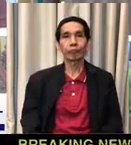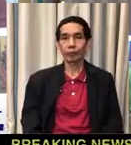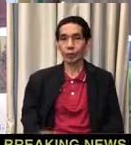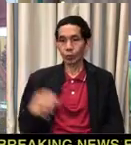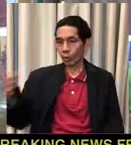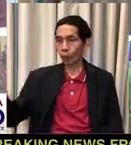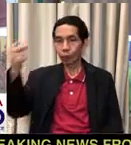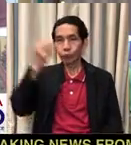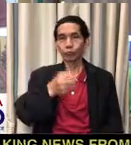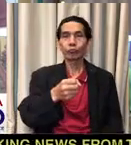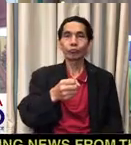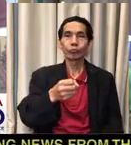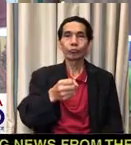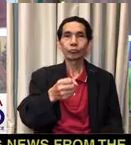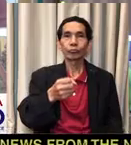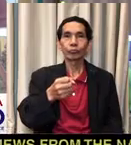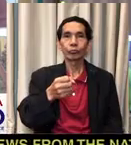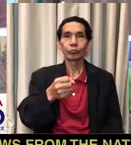Naglagay kami ng